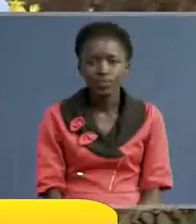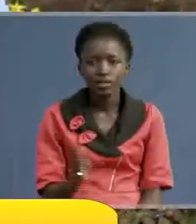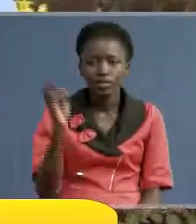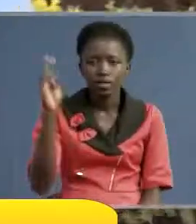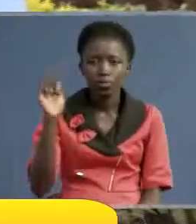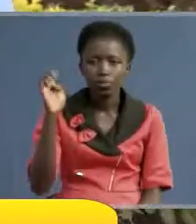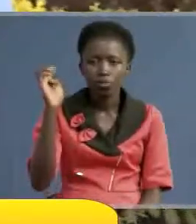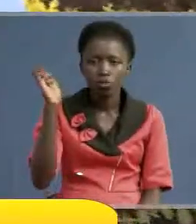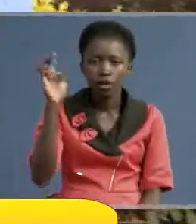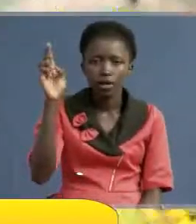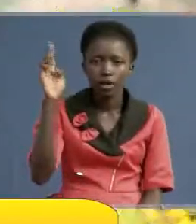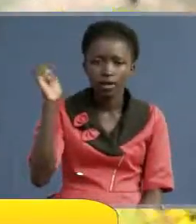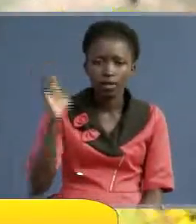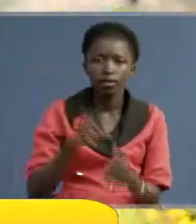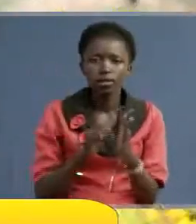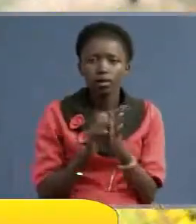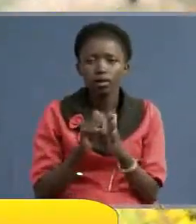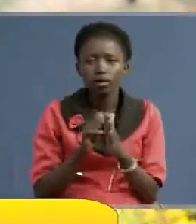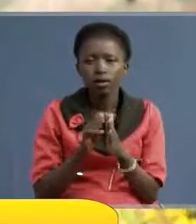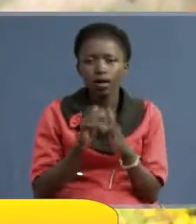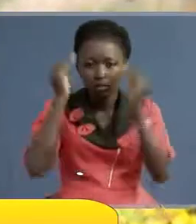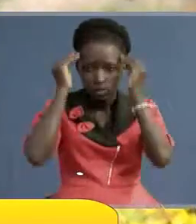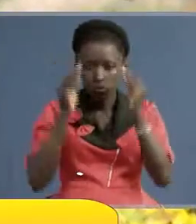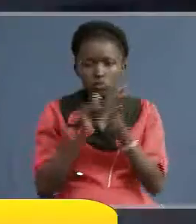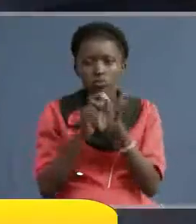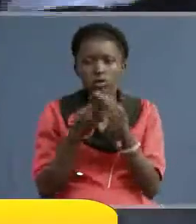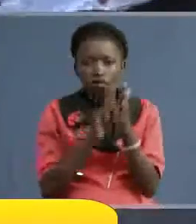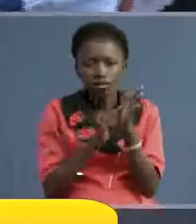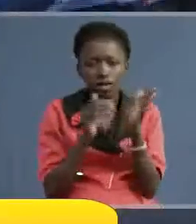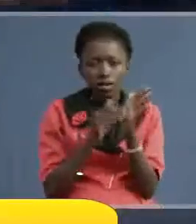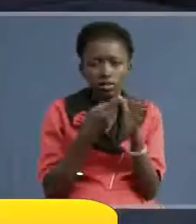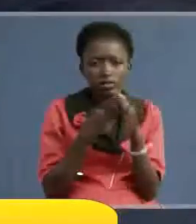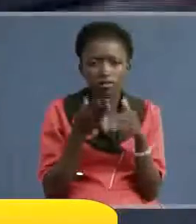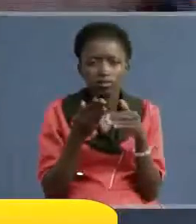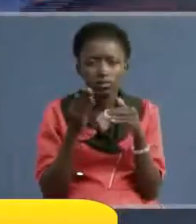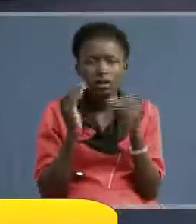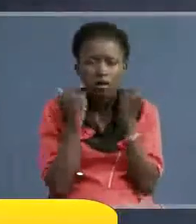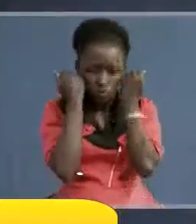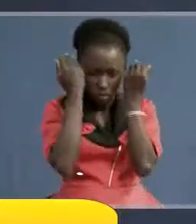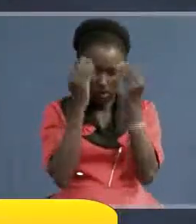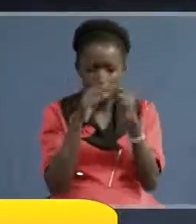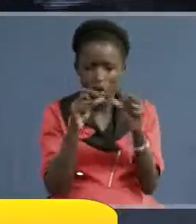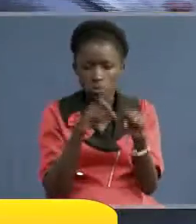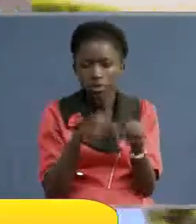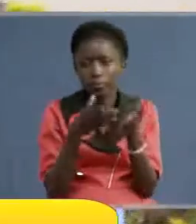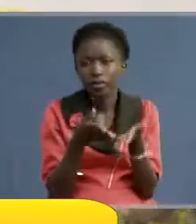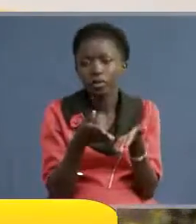Samuel Talam, mwanafunzi wa chuo kikuu cha Kenyatta, amekuwa akipigana na jinamizi la msongo wa mawazo kwa muda